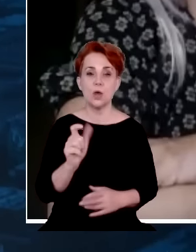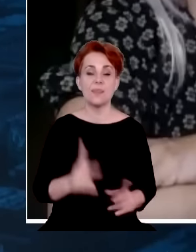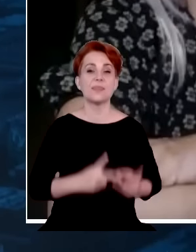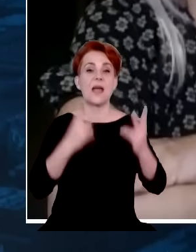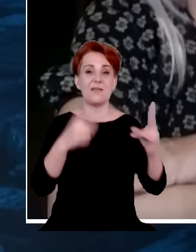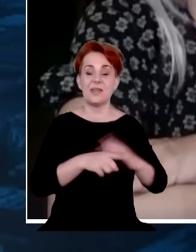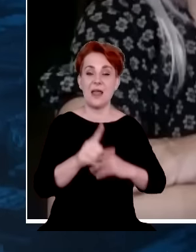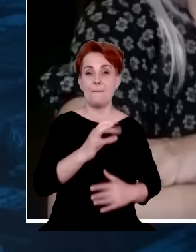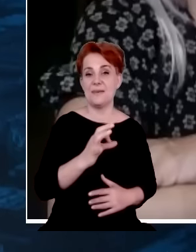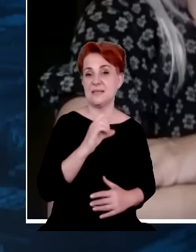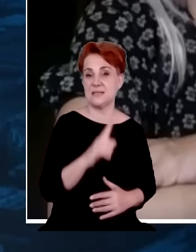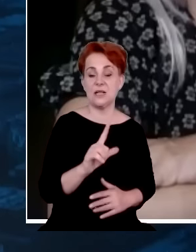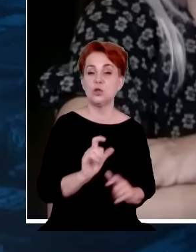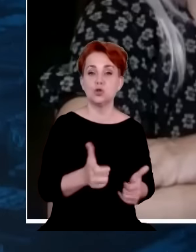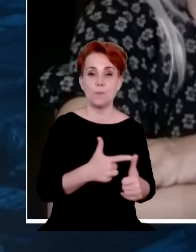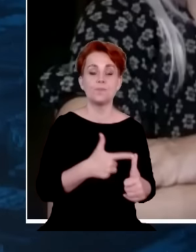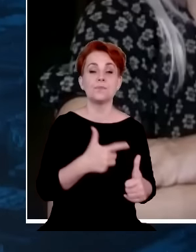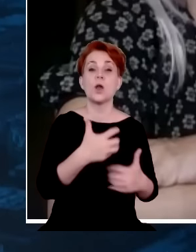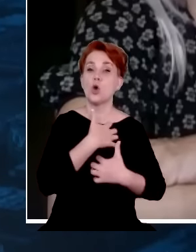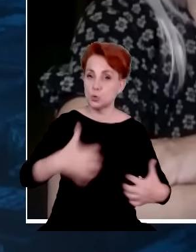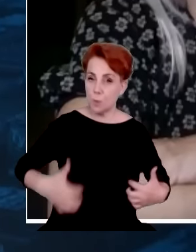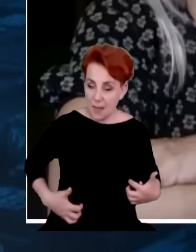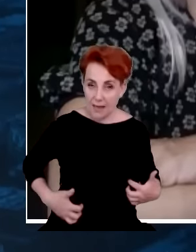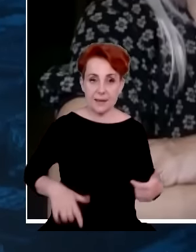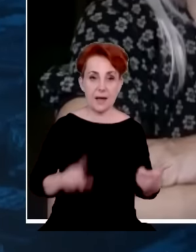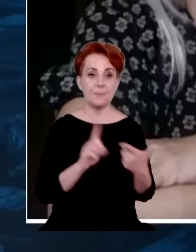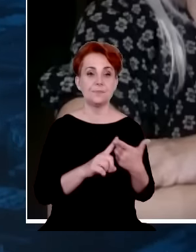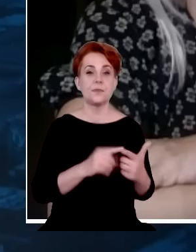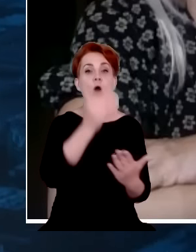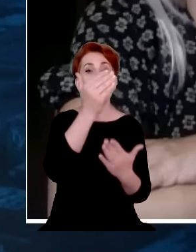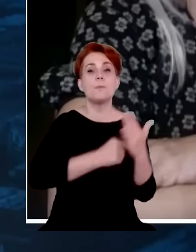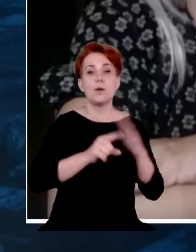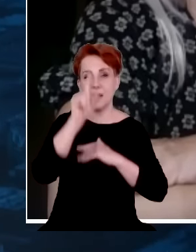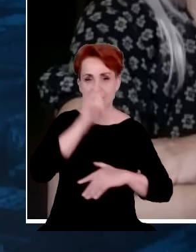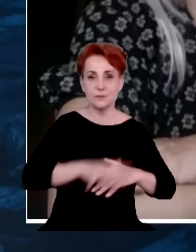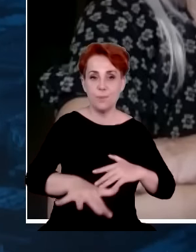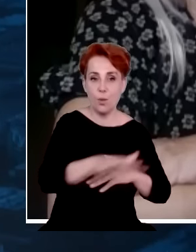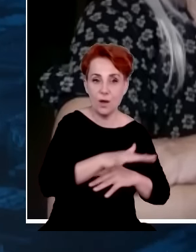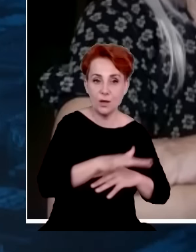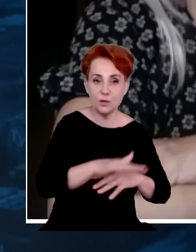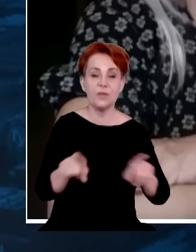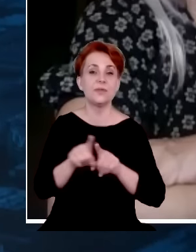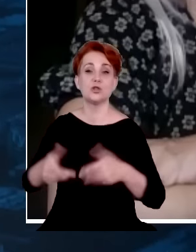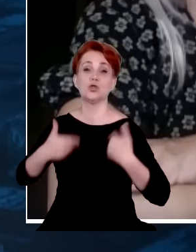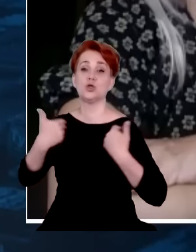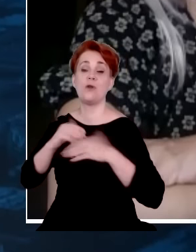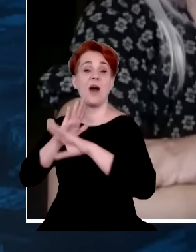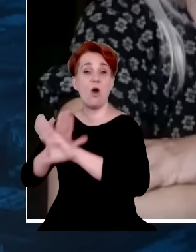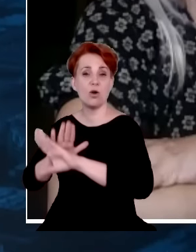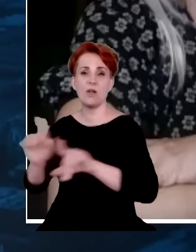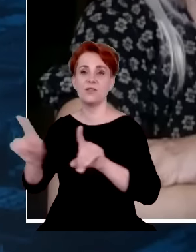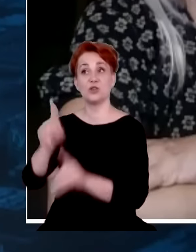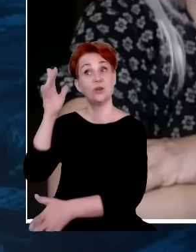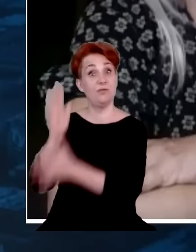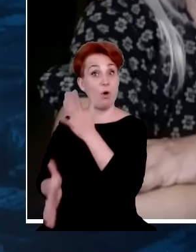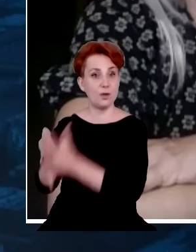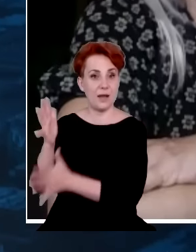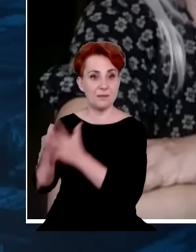jest gospodarka programy społeczne ochrona zdrowia i wojna na